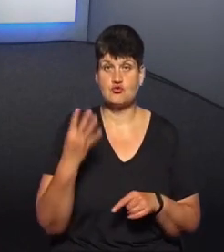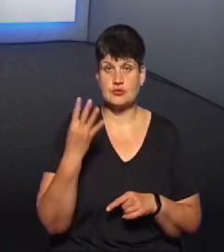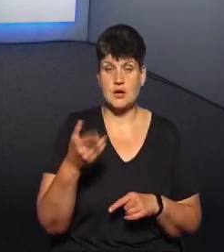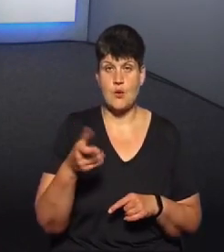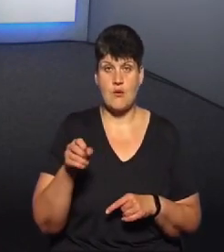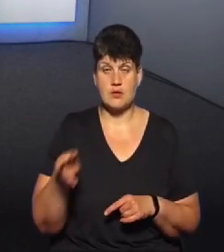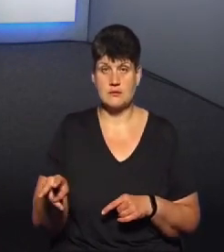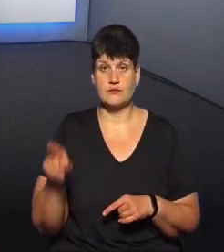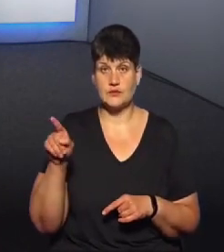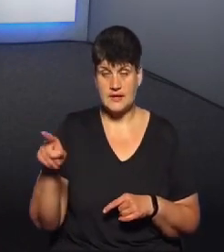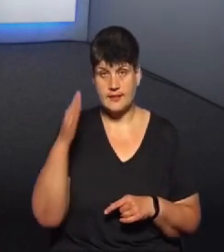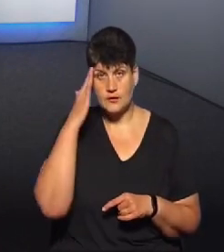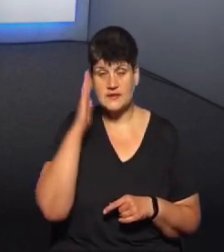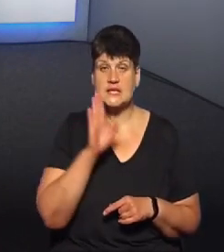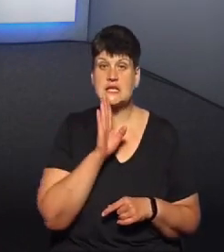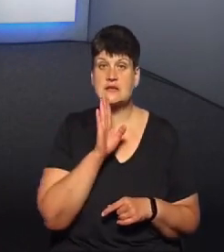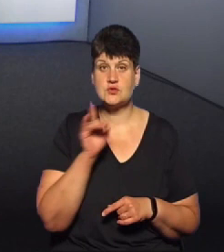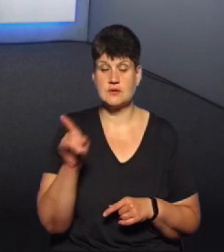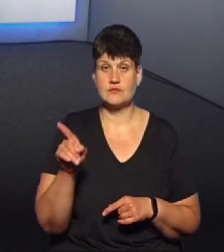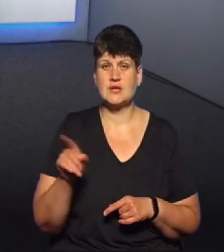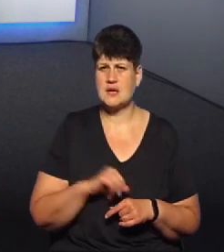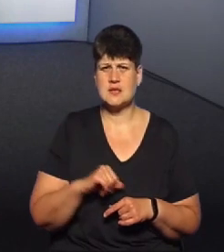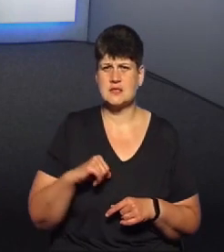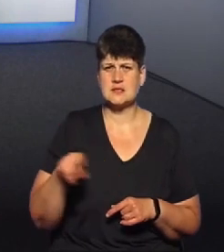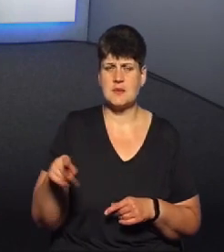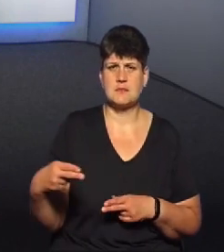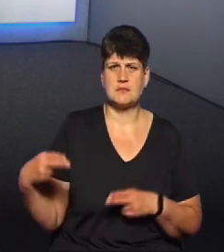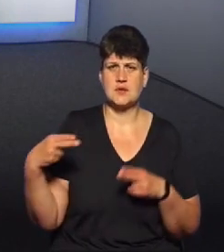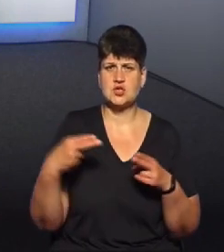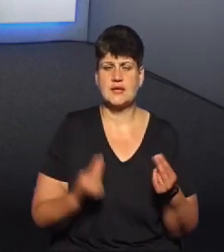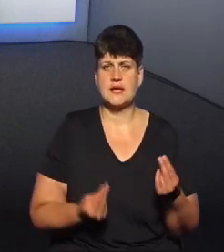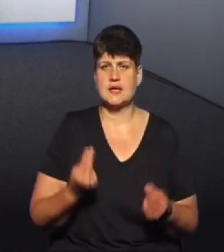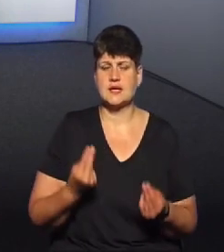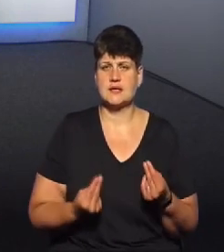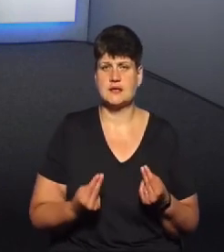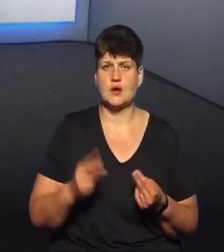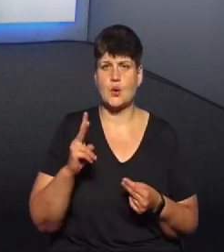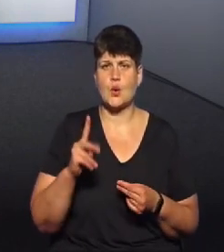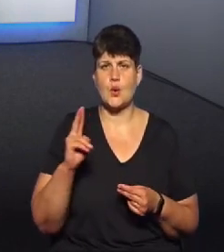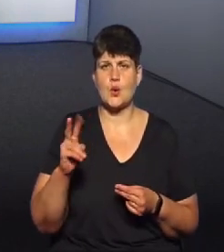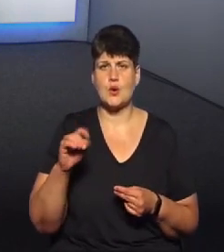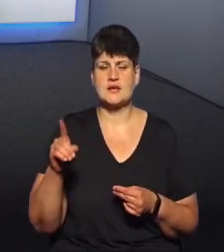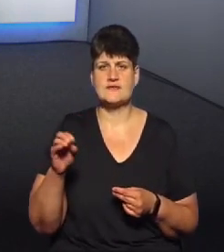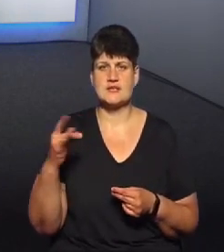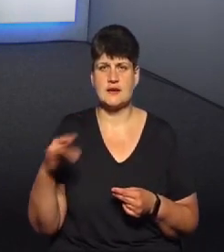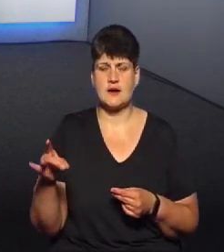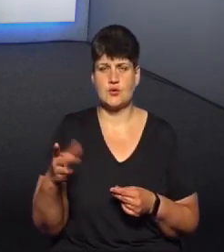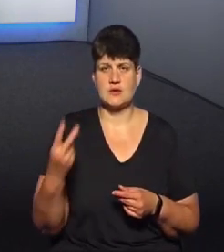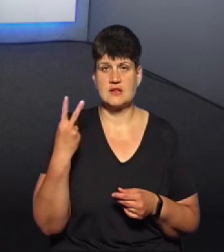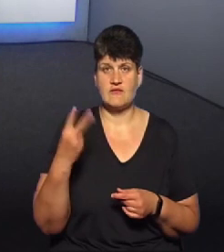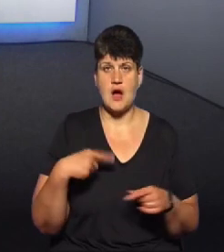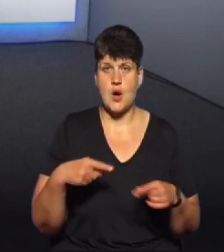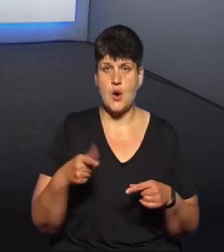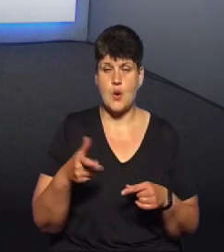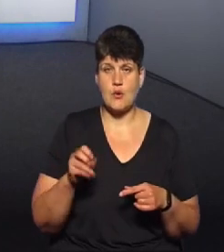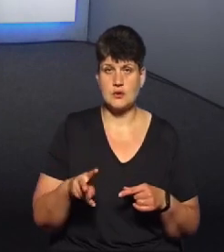Вона талановита дівчина, безумовно. Вона сама доїжджає на ігри з Козівського району. 2 голи забила